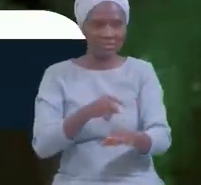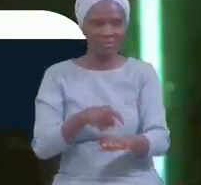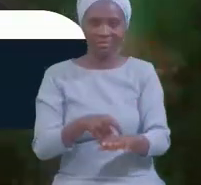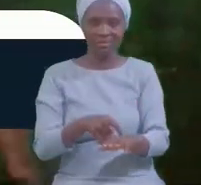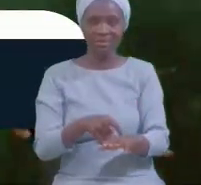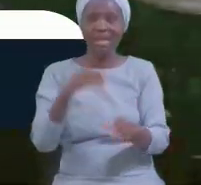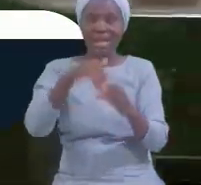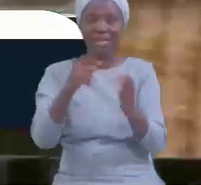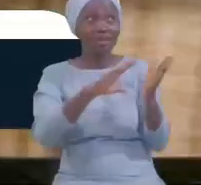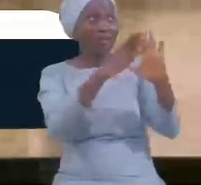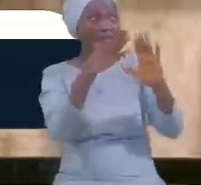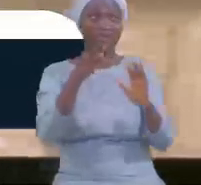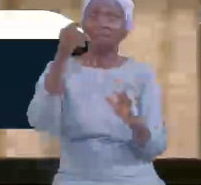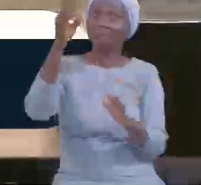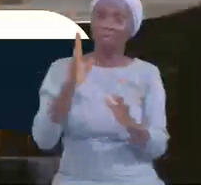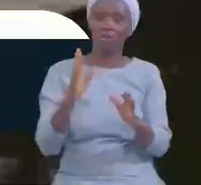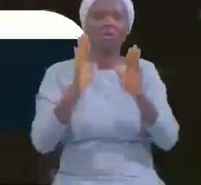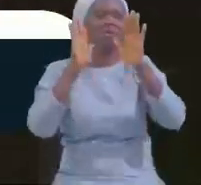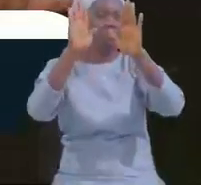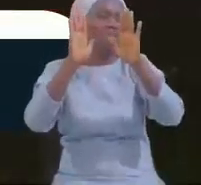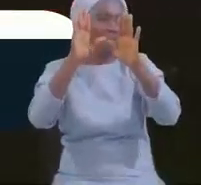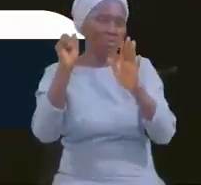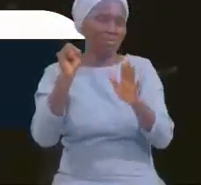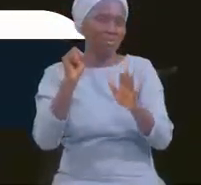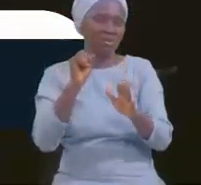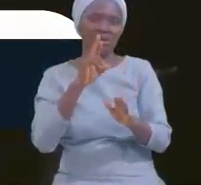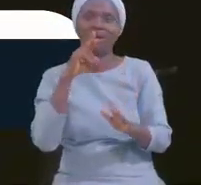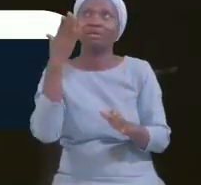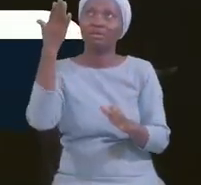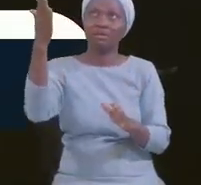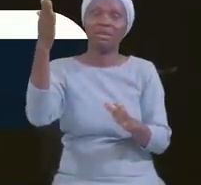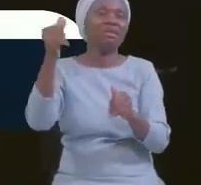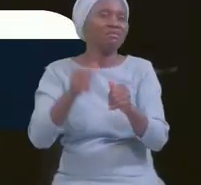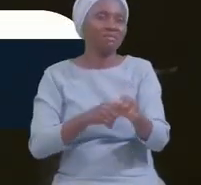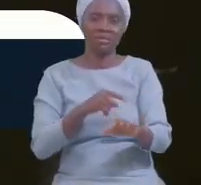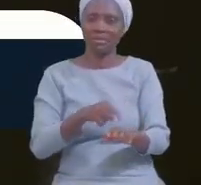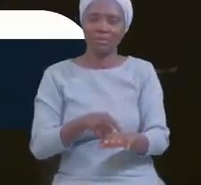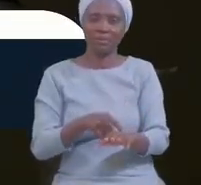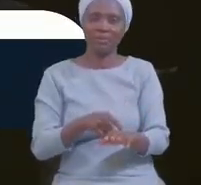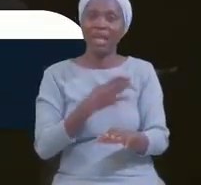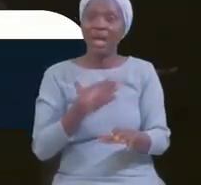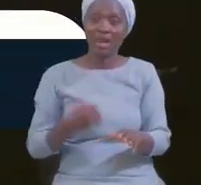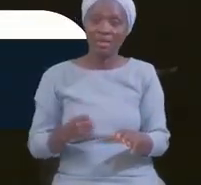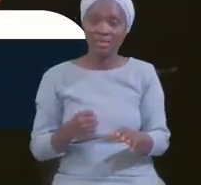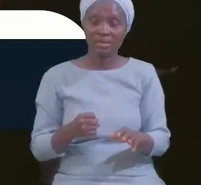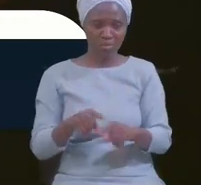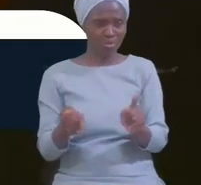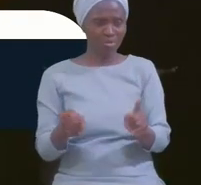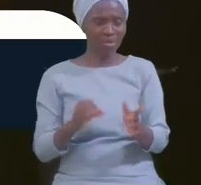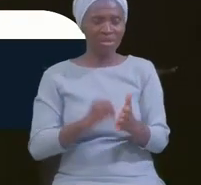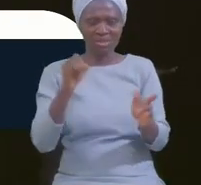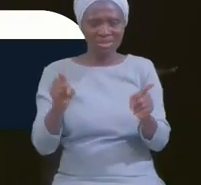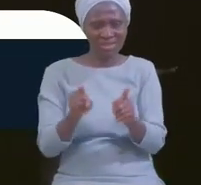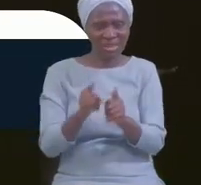de Dieu, les miracles sont là à tout moment. Mais c'est comme le